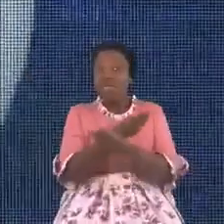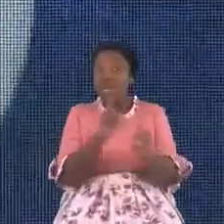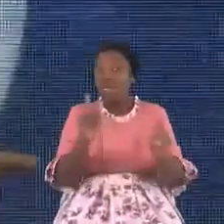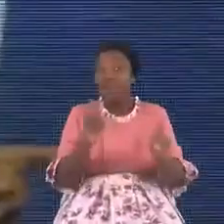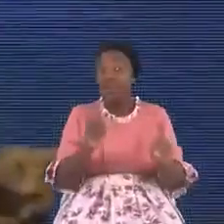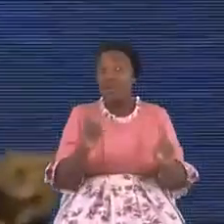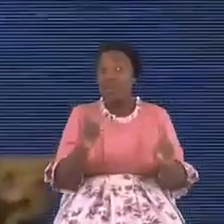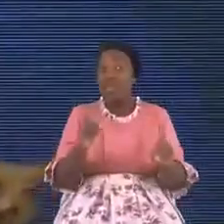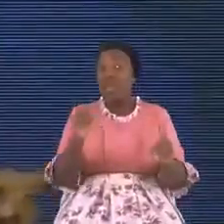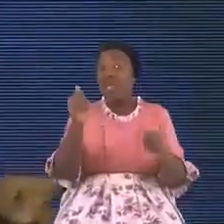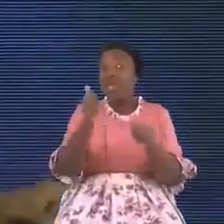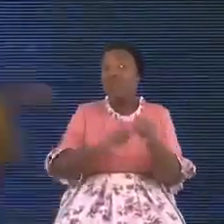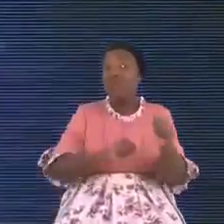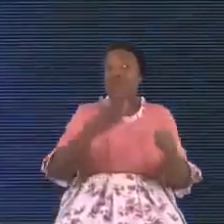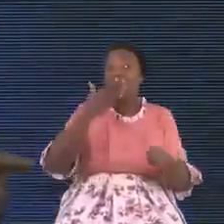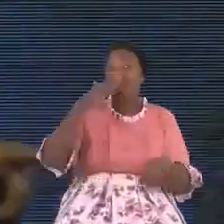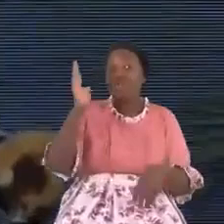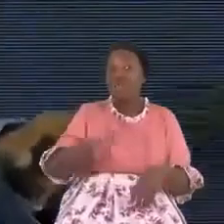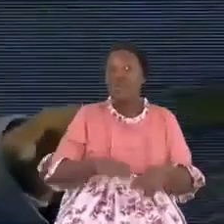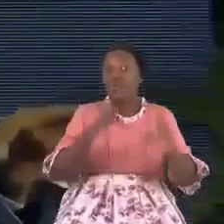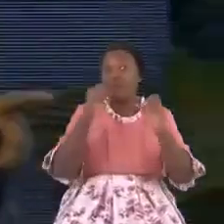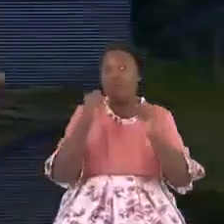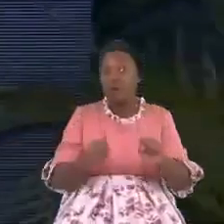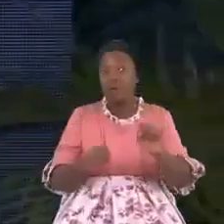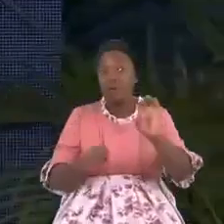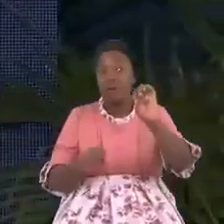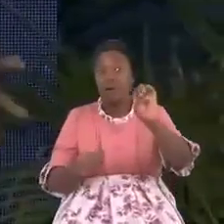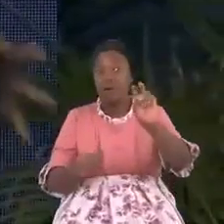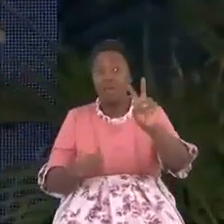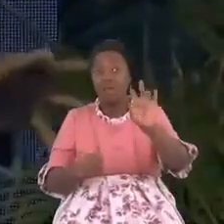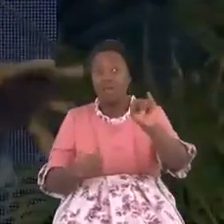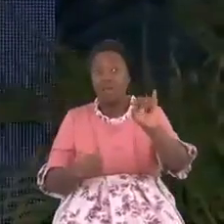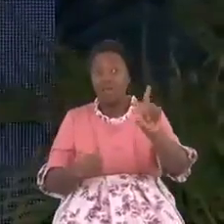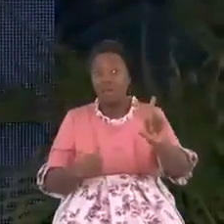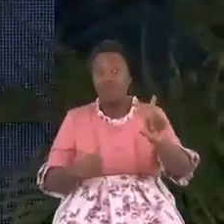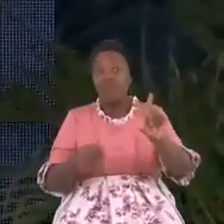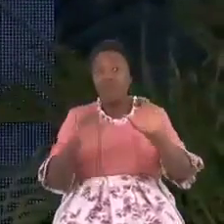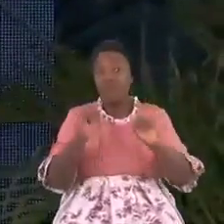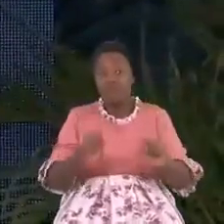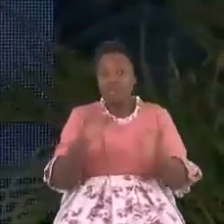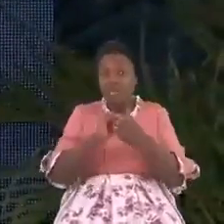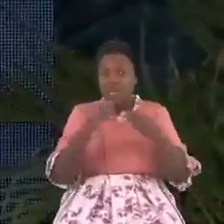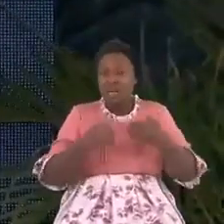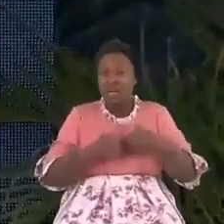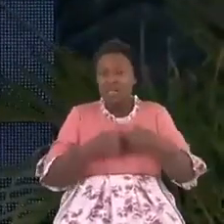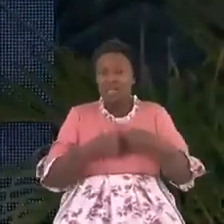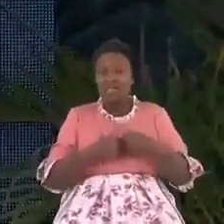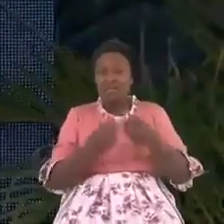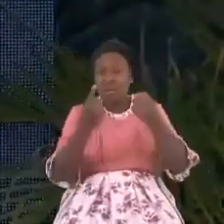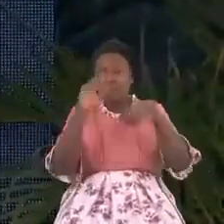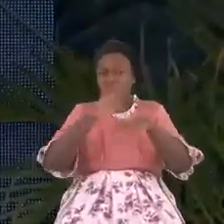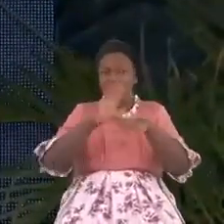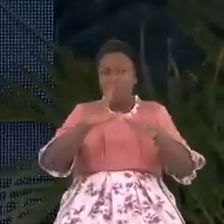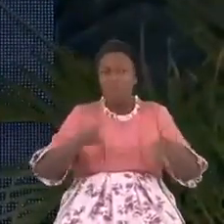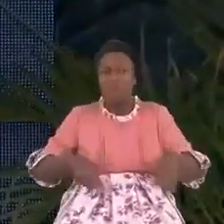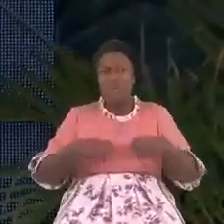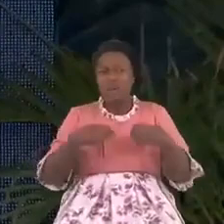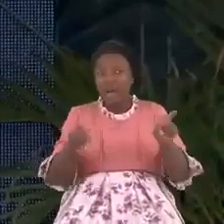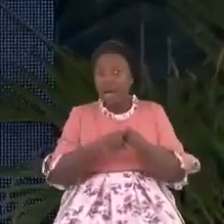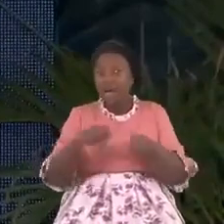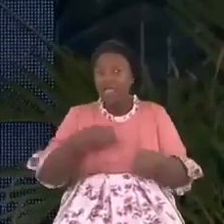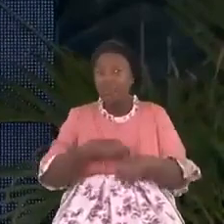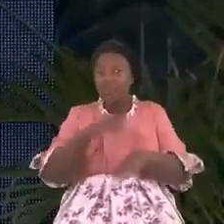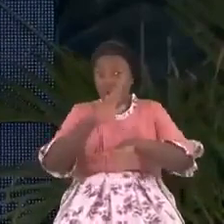ike ọchịchịrị niile, nke kejigidere ndụ gị. Dịka anyị ga-akpọpụta